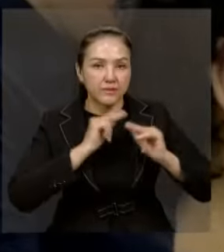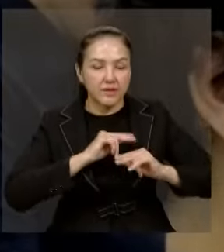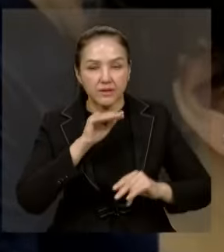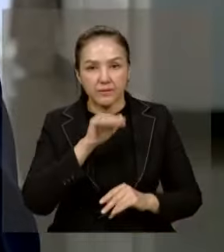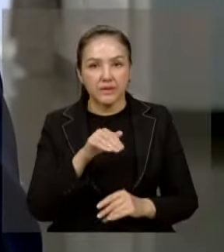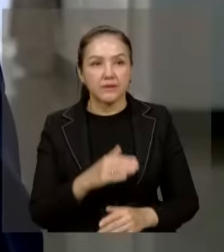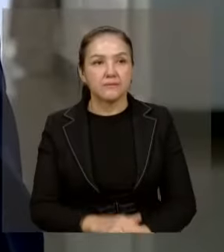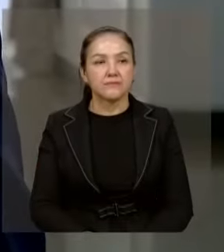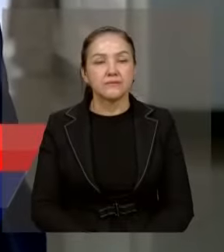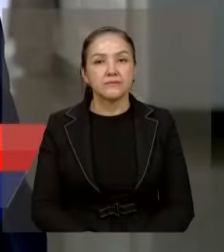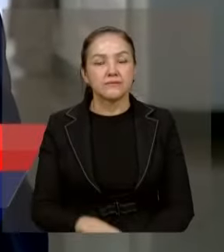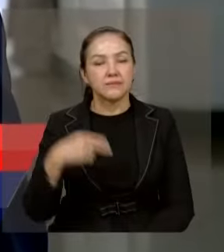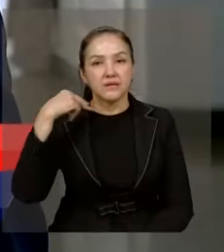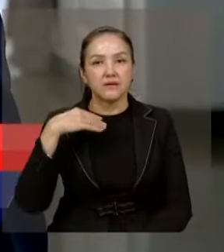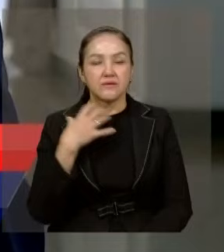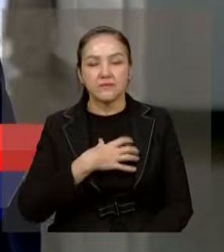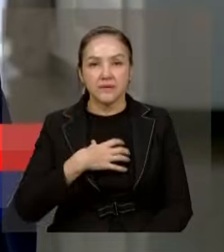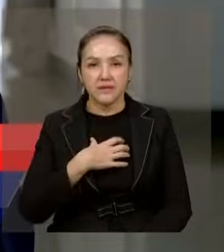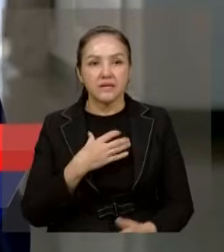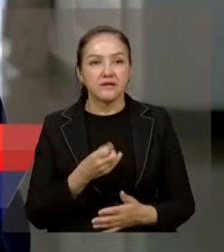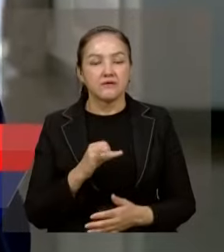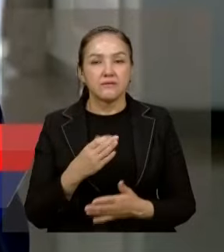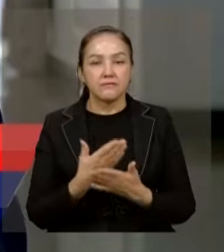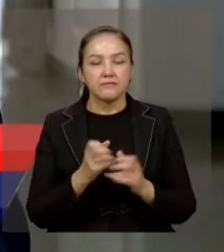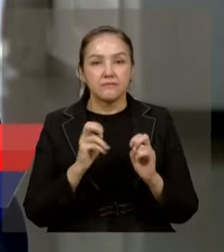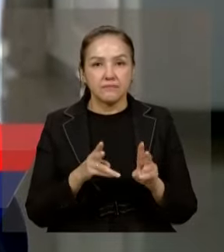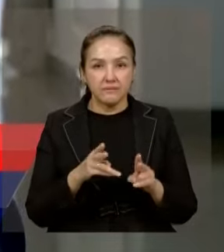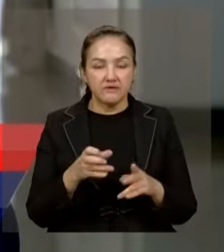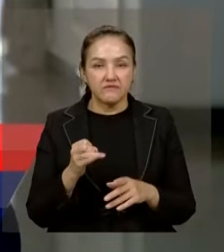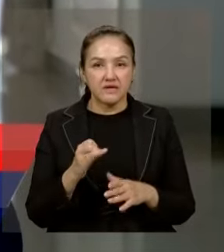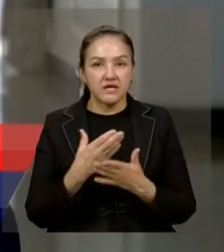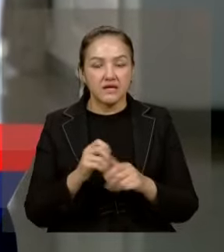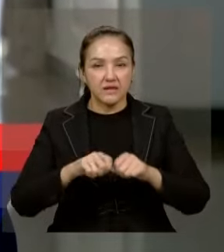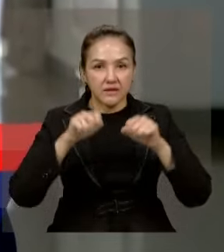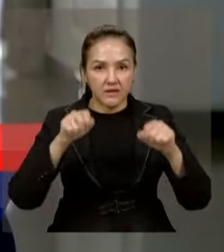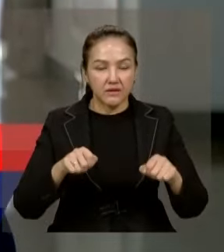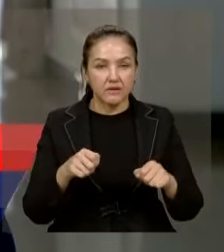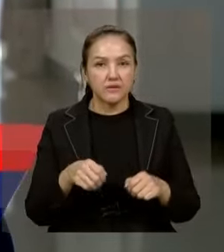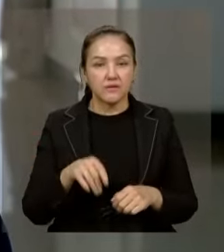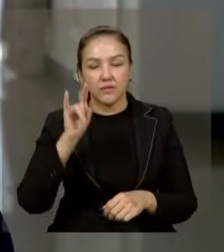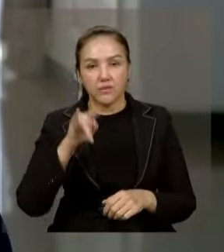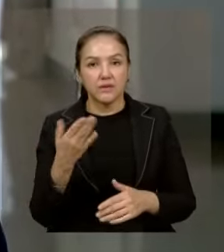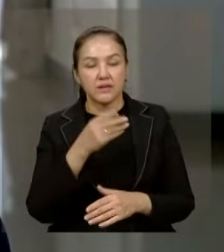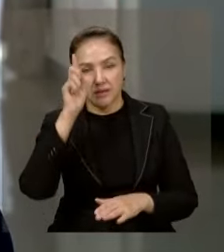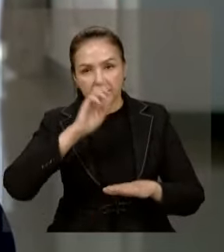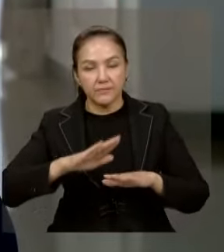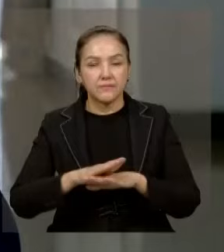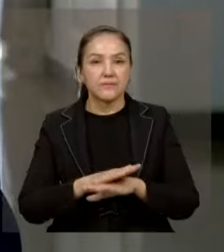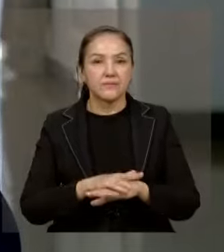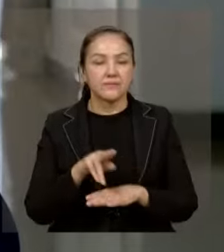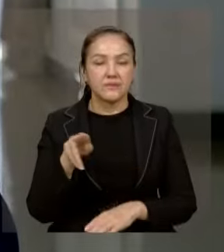профессионализма президент отметил важность интернационализации как варианта как открытие окон для нашего государства